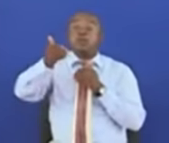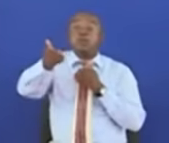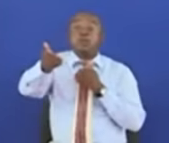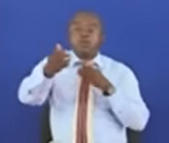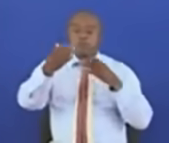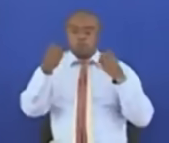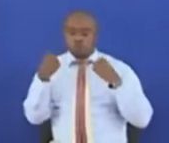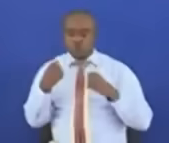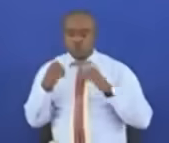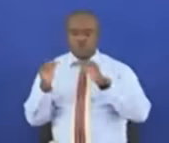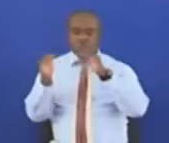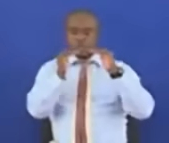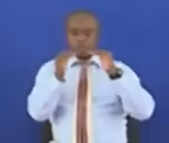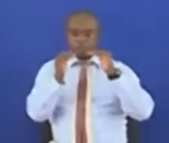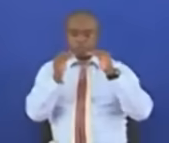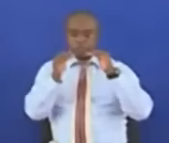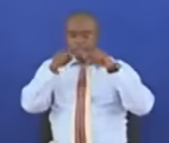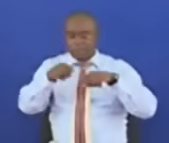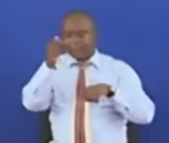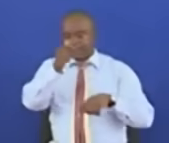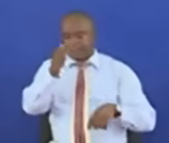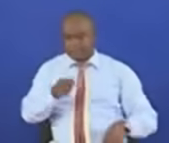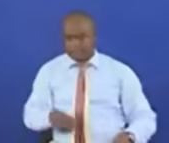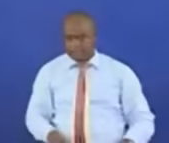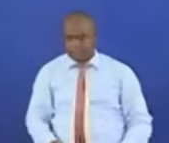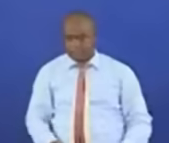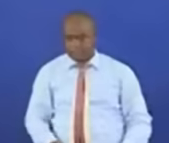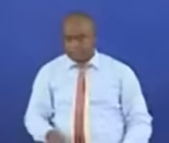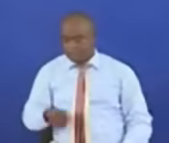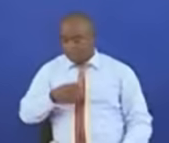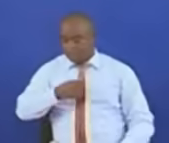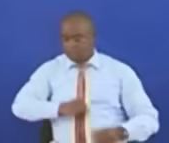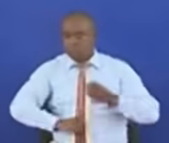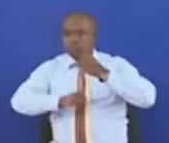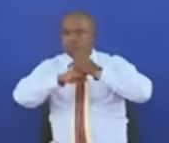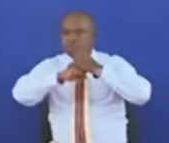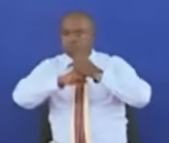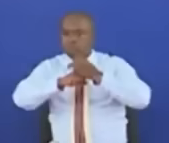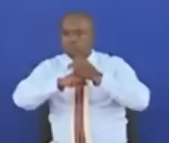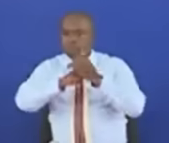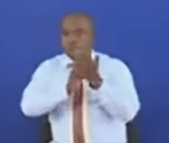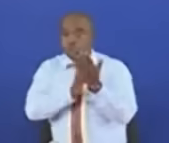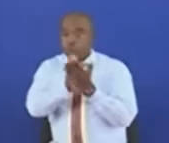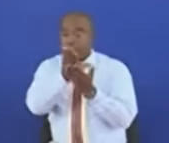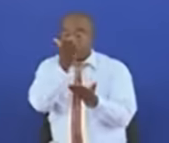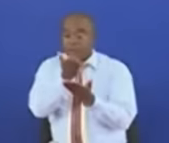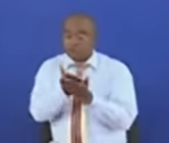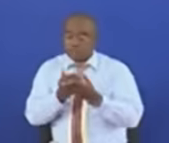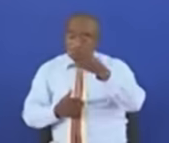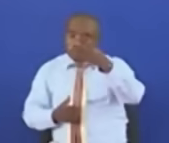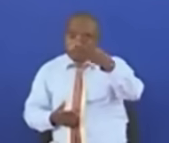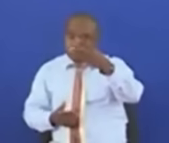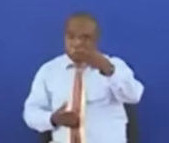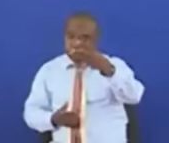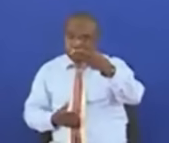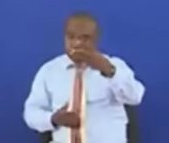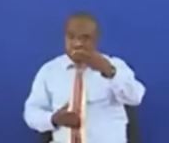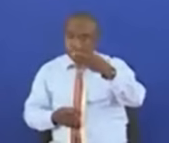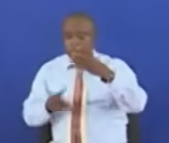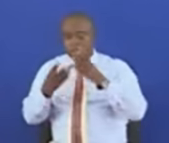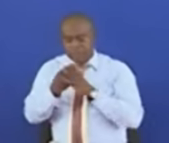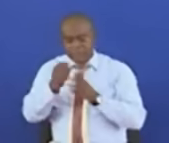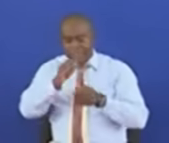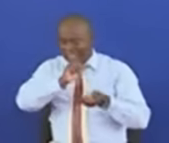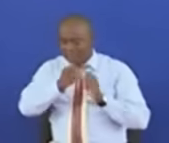demokrasia ya nchi yetu. Na kwa hali hiyo, mimi naiunga mkono kuipitisha miswada hii yote mitatu pamoja na